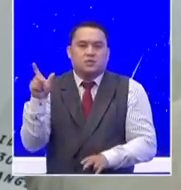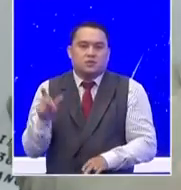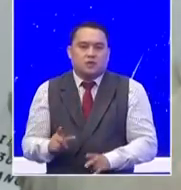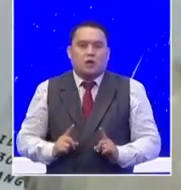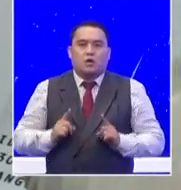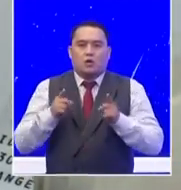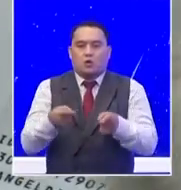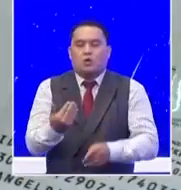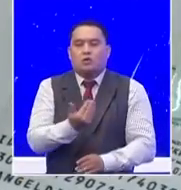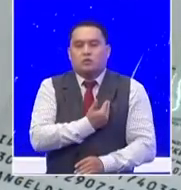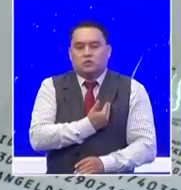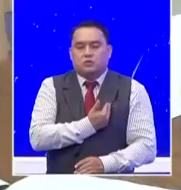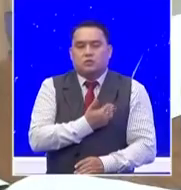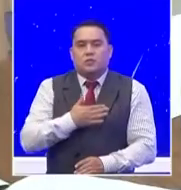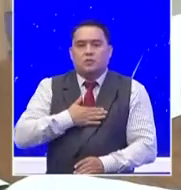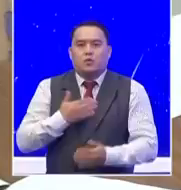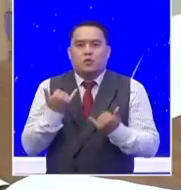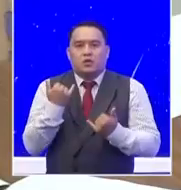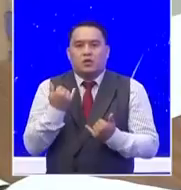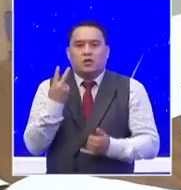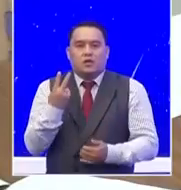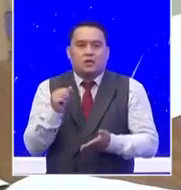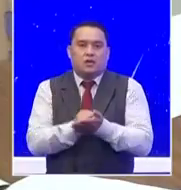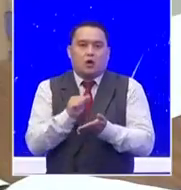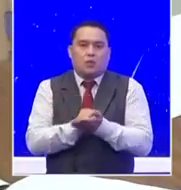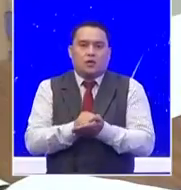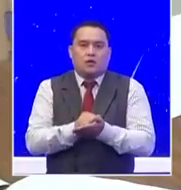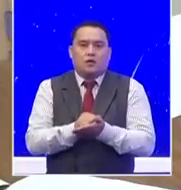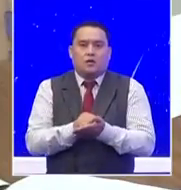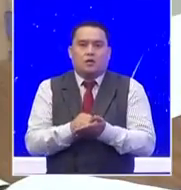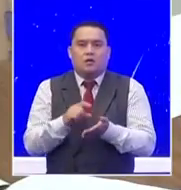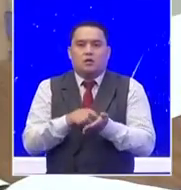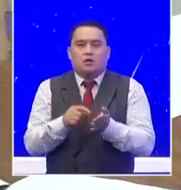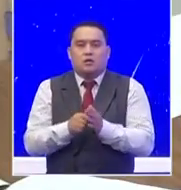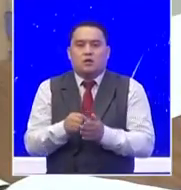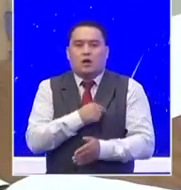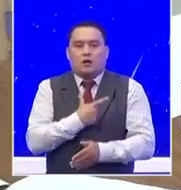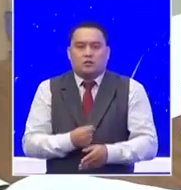оқуға тапсыруға келдім. Мен бүгін екі құжатымды ғана өткіздім. Өзім жеке куәлігіммен 11-ші класстан кейінгі